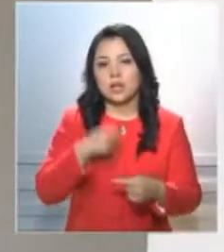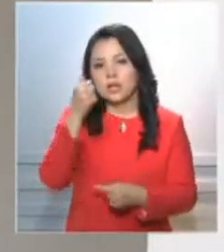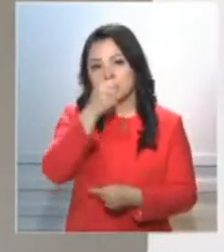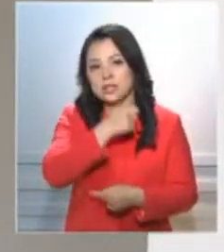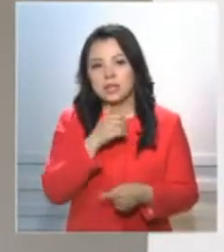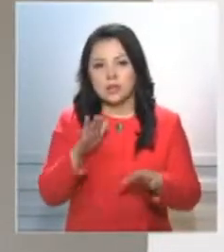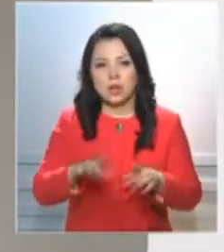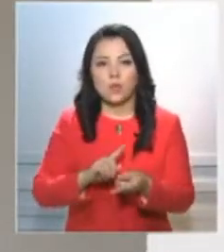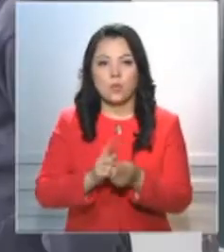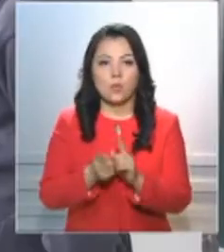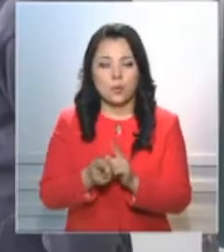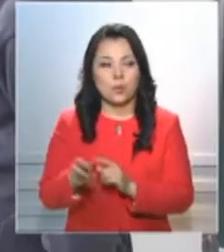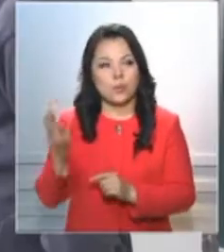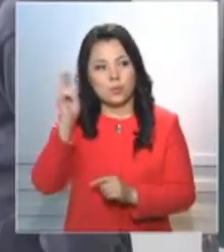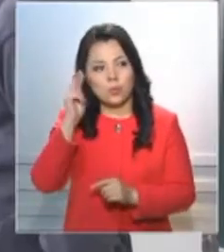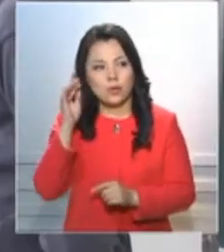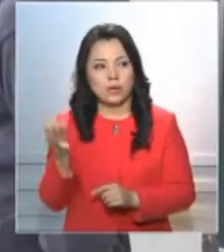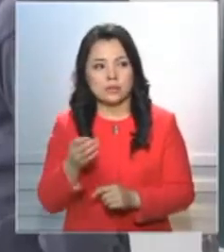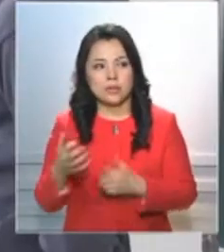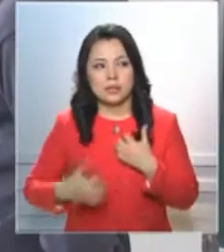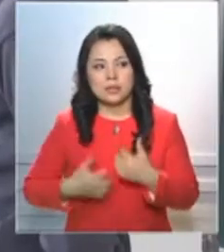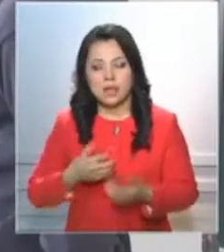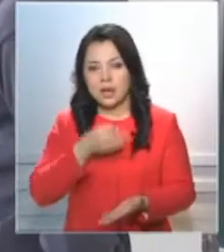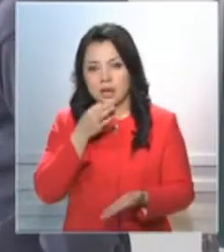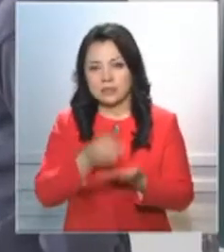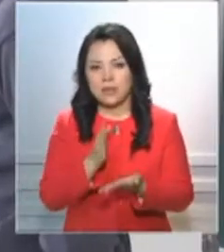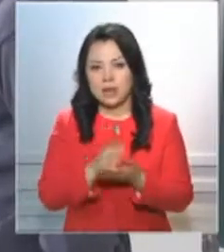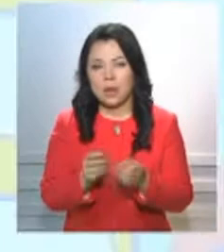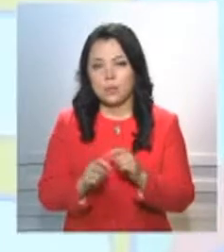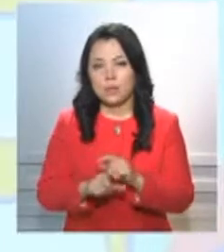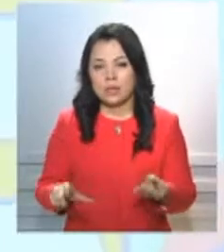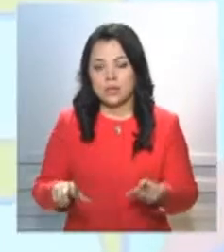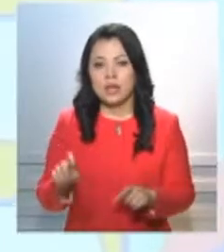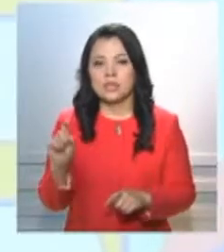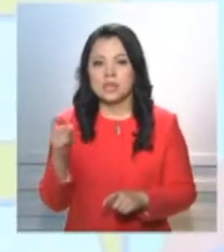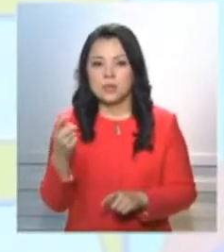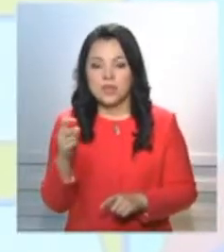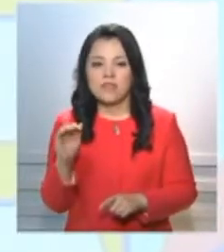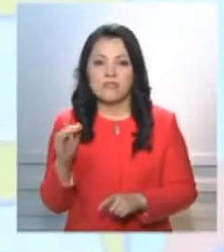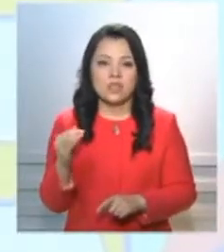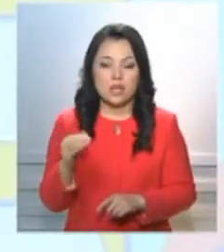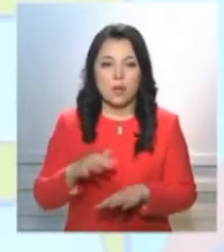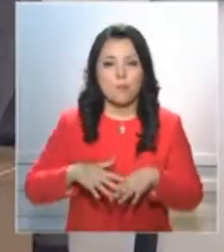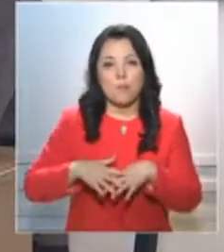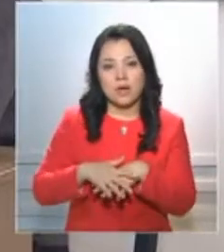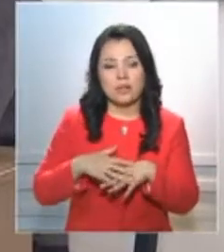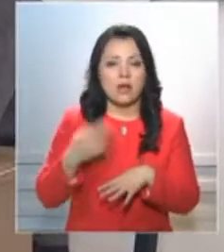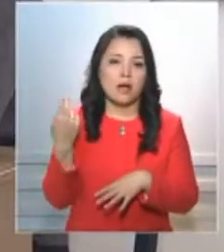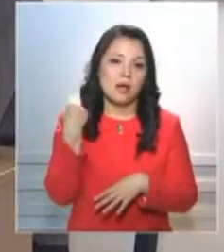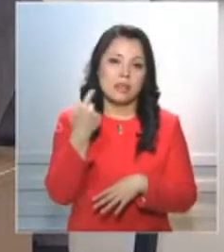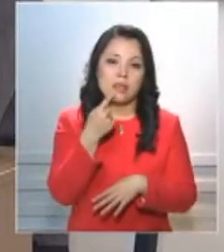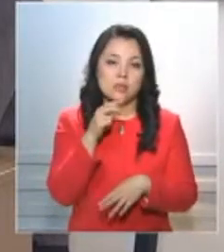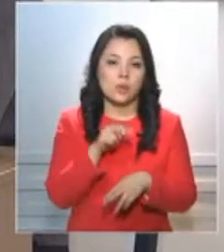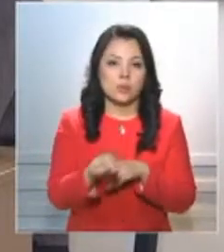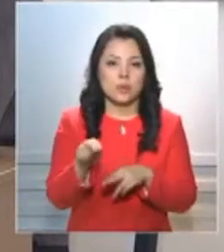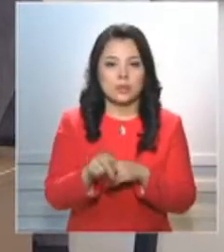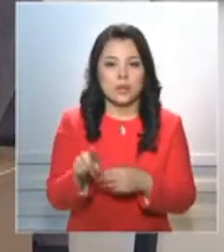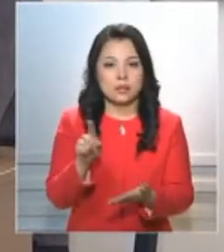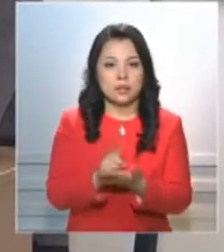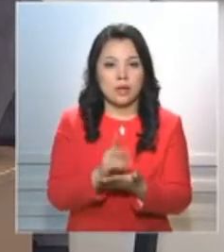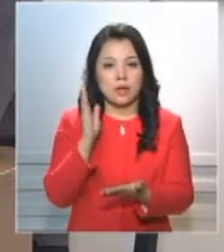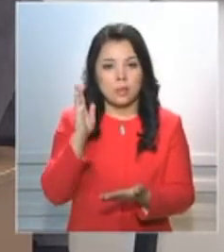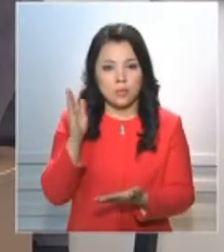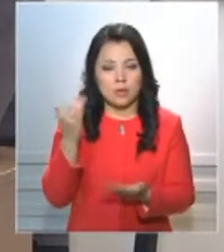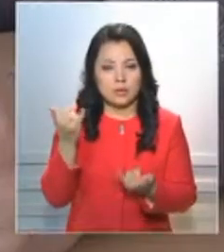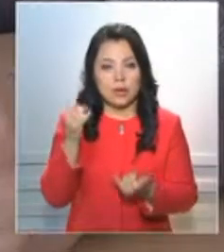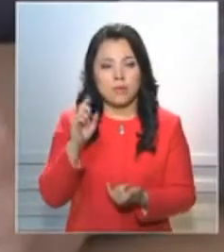болатын өзгерістерді асыға күтуде. Себебі мектепте химия, физика, математика пәндері ағылшын тілінде жүргізілмек.